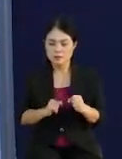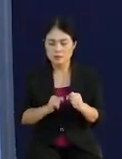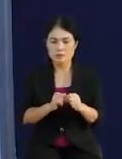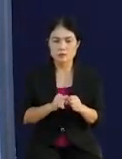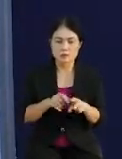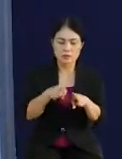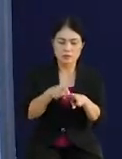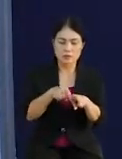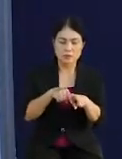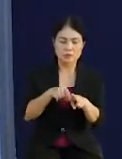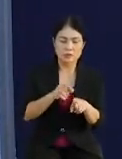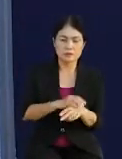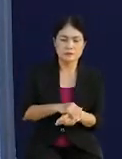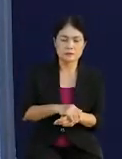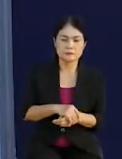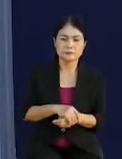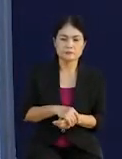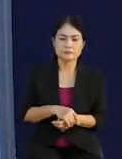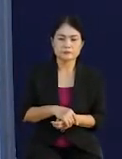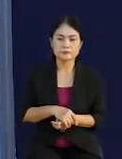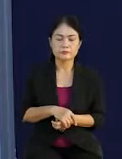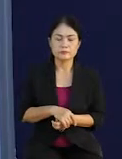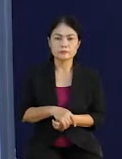toát cú